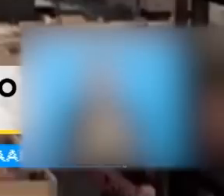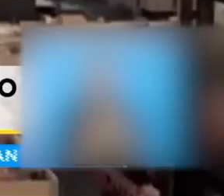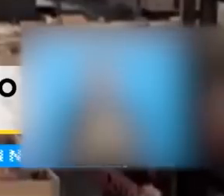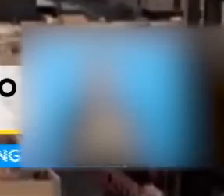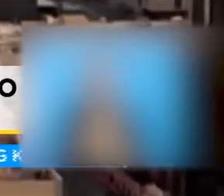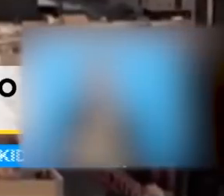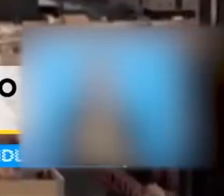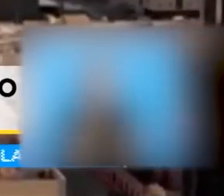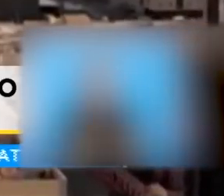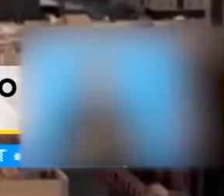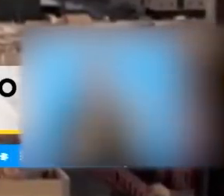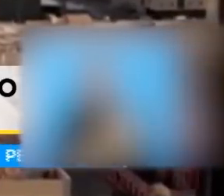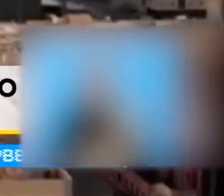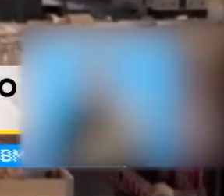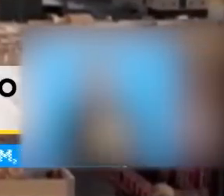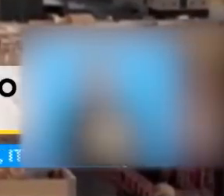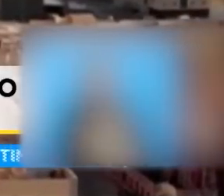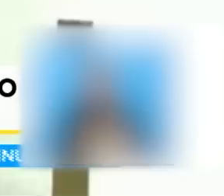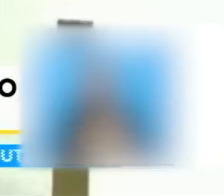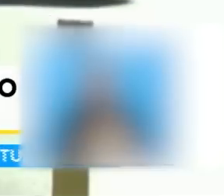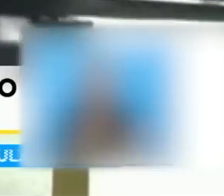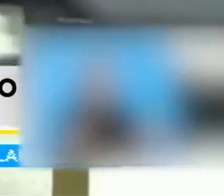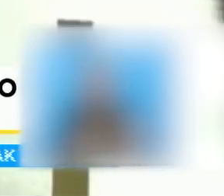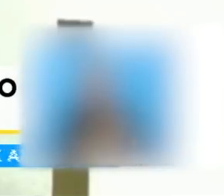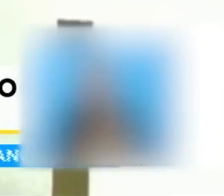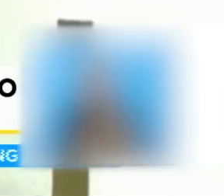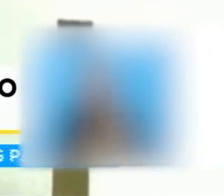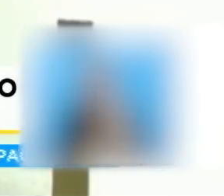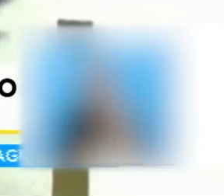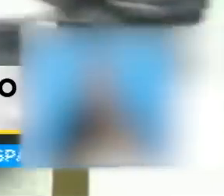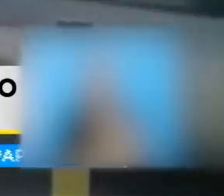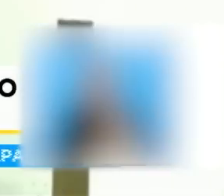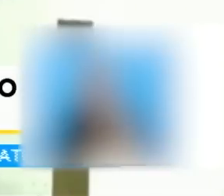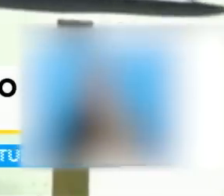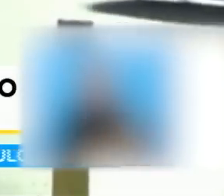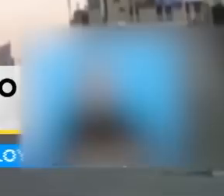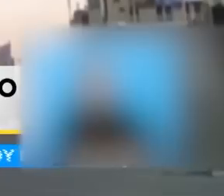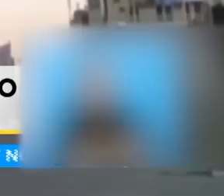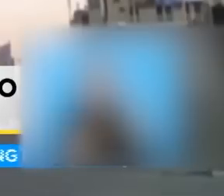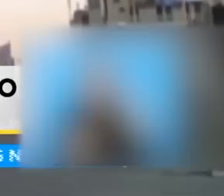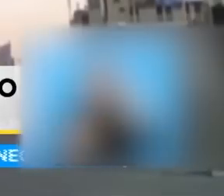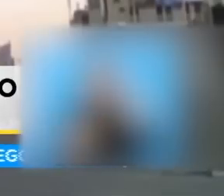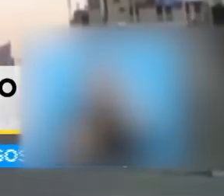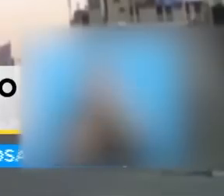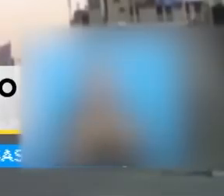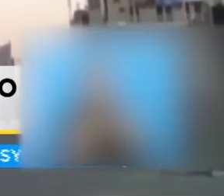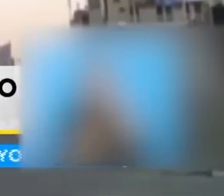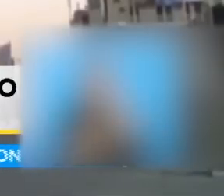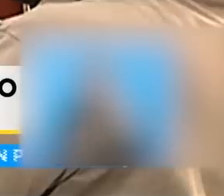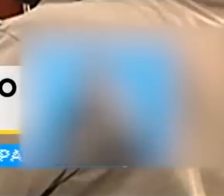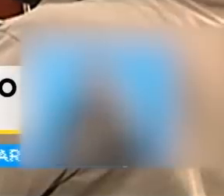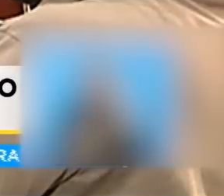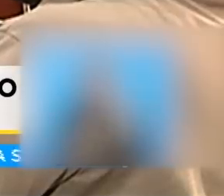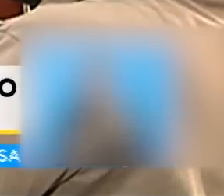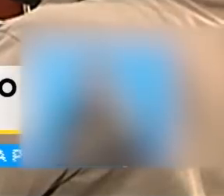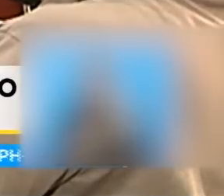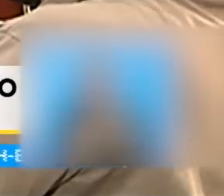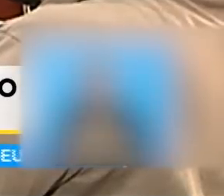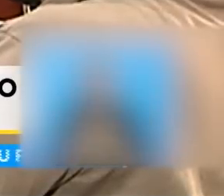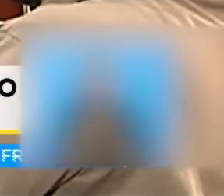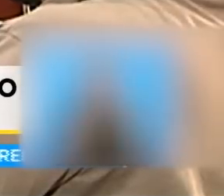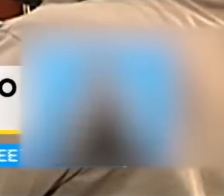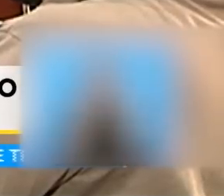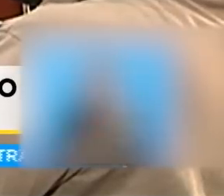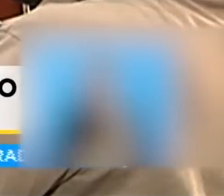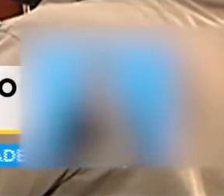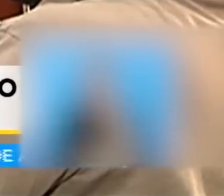inaalok na iba pang trabaho ay nasa Middle East din, gaya ng Bahrain, Saudi Arabia at United Arab Emirates. Target ng DMW